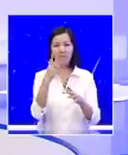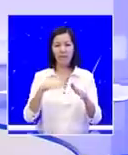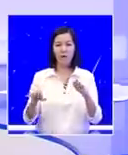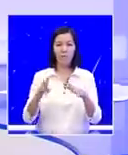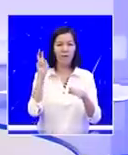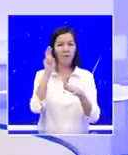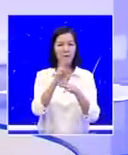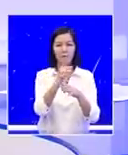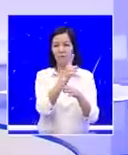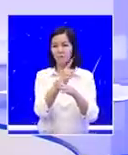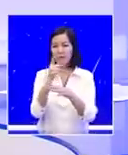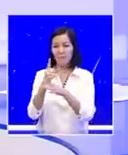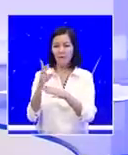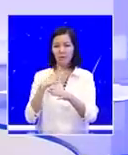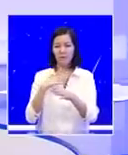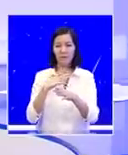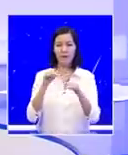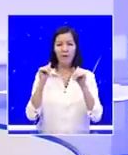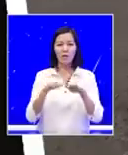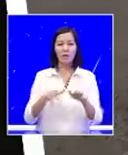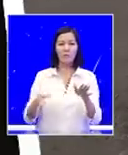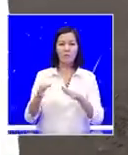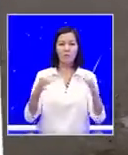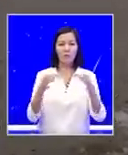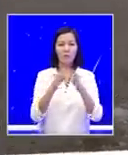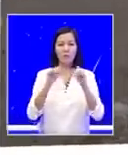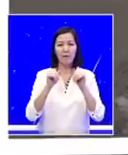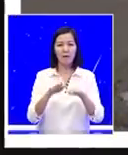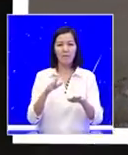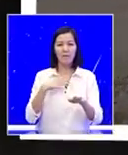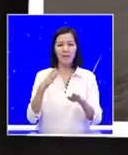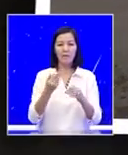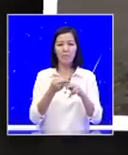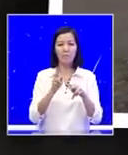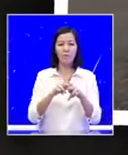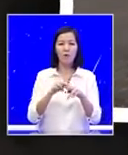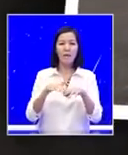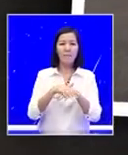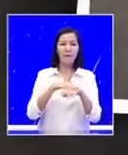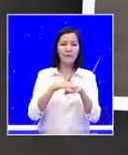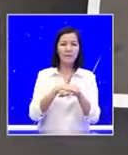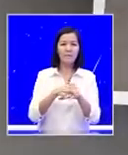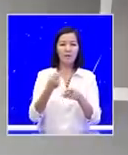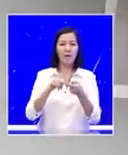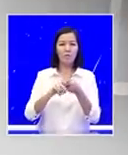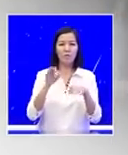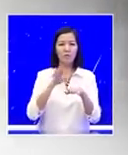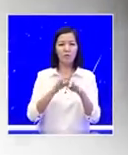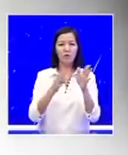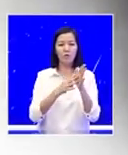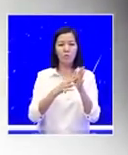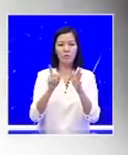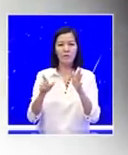ешкім кіре алмайды және шықпайды. Мұндай шешімді облыстық штаб қабылдады. Мамандардың айтуынша, бұл массивтерде инфекцияны жұқтырудың 9